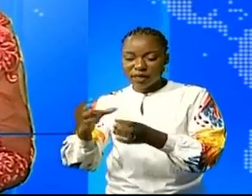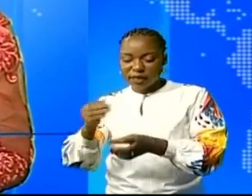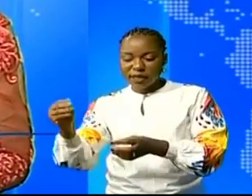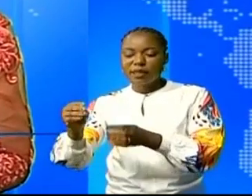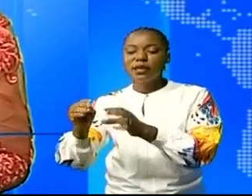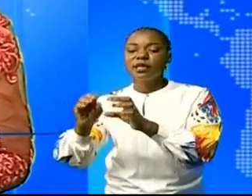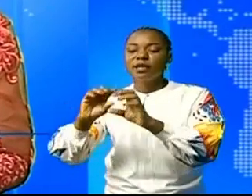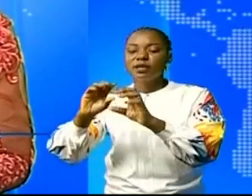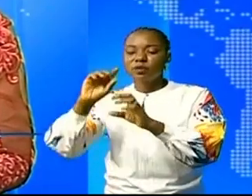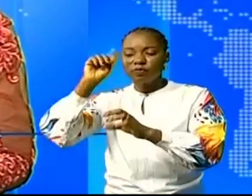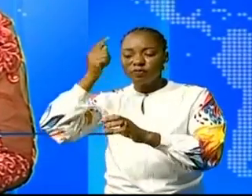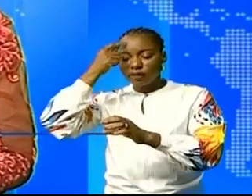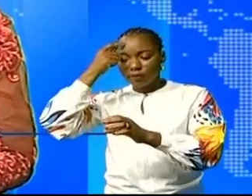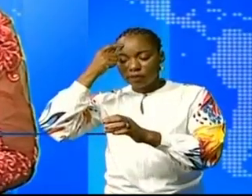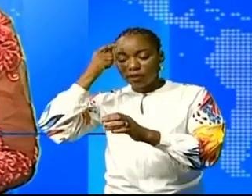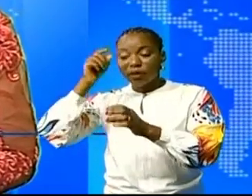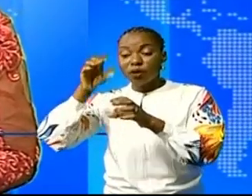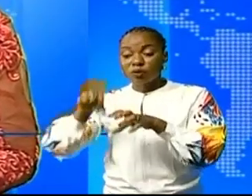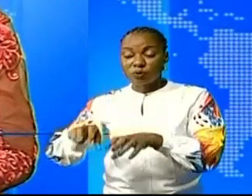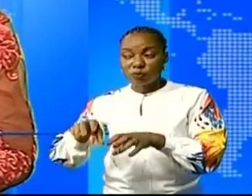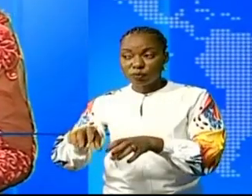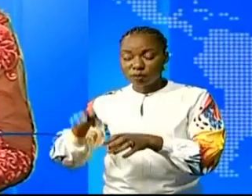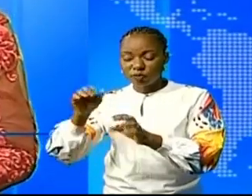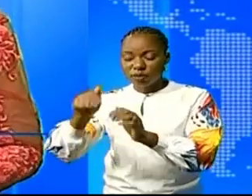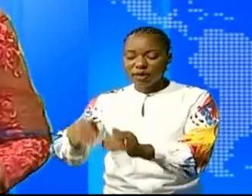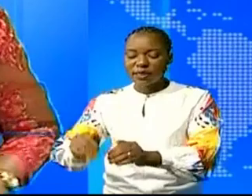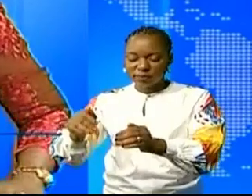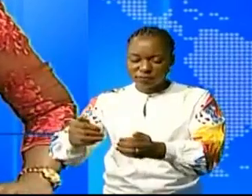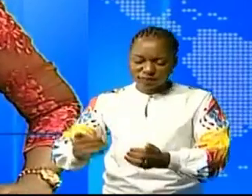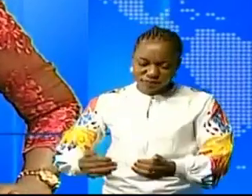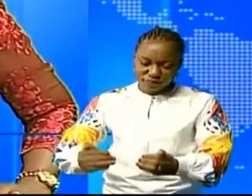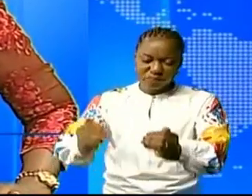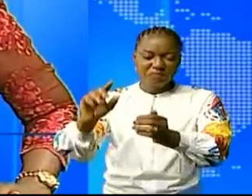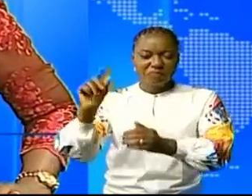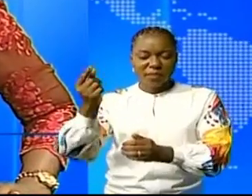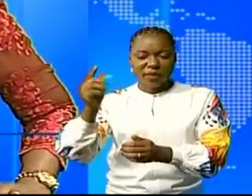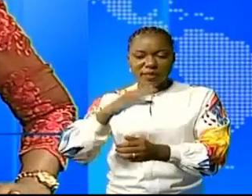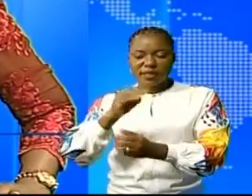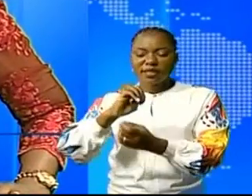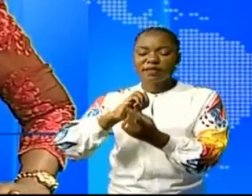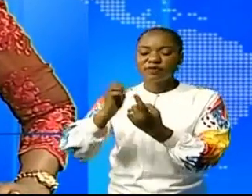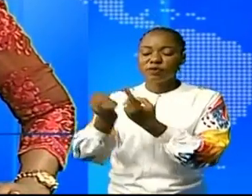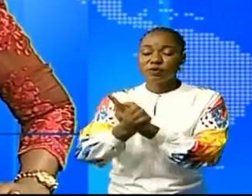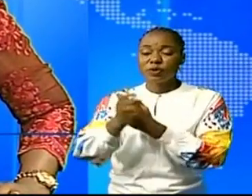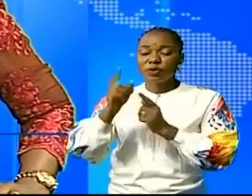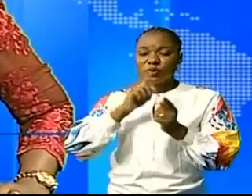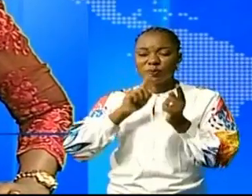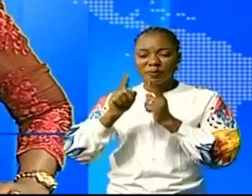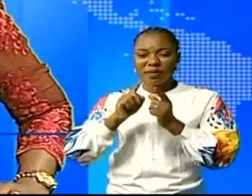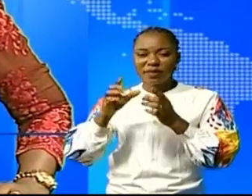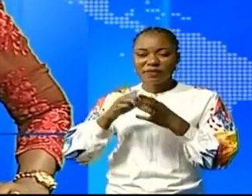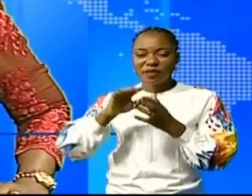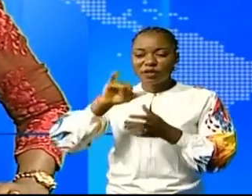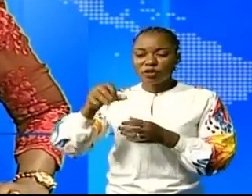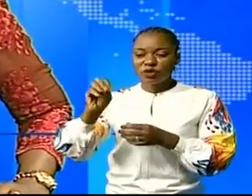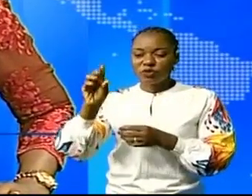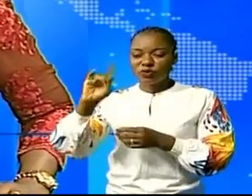de promouvoir le secteur de l'agriculture, mine et de l'environnement. On en parle avec Jojoun